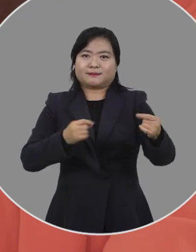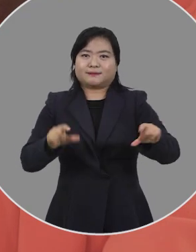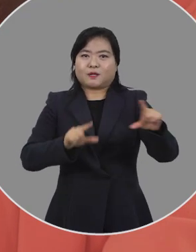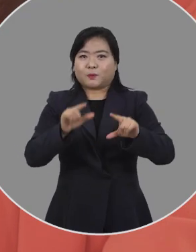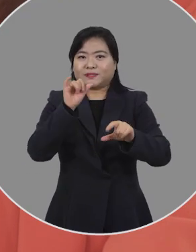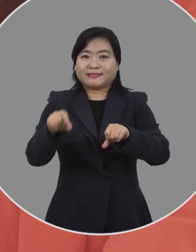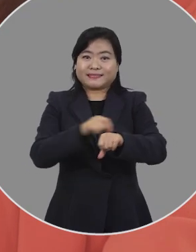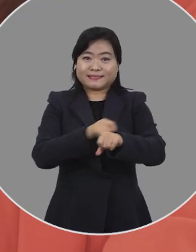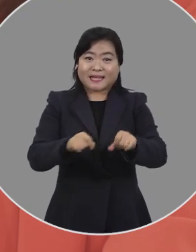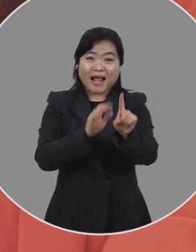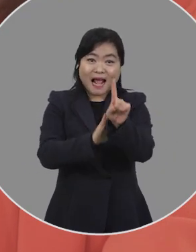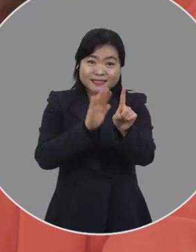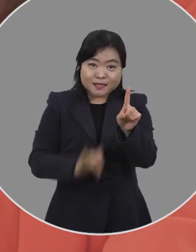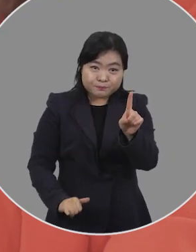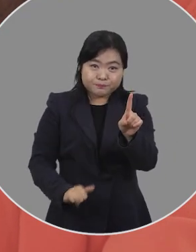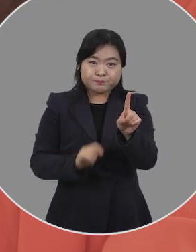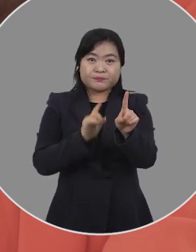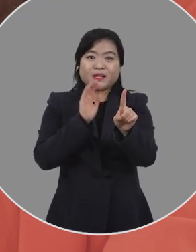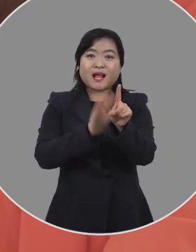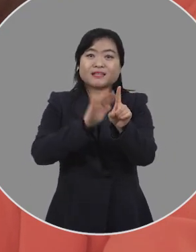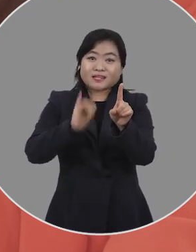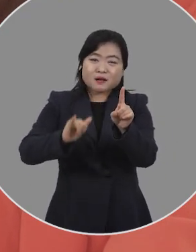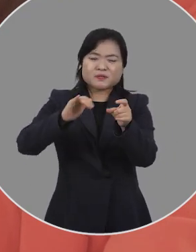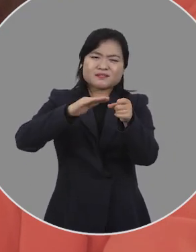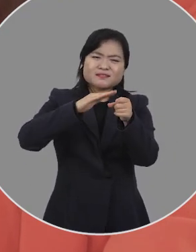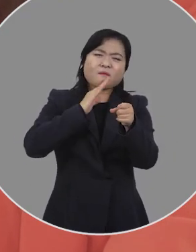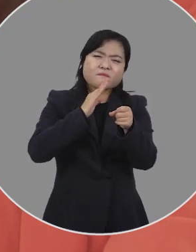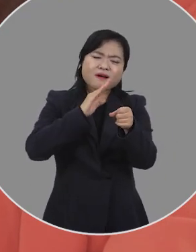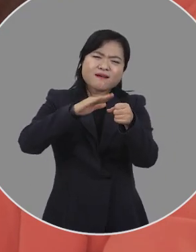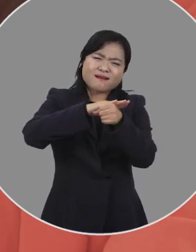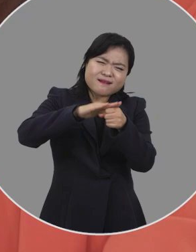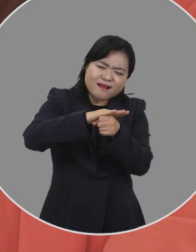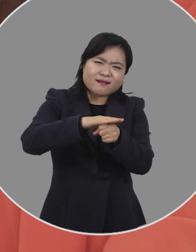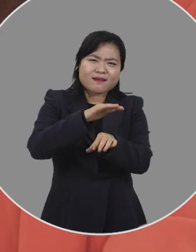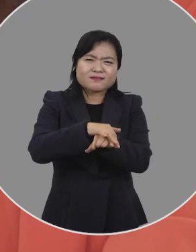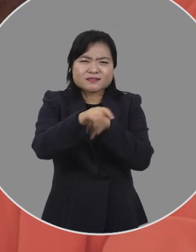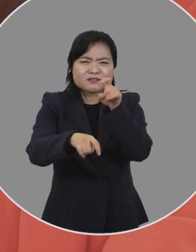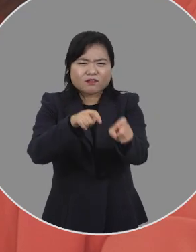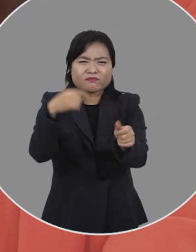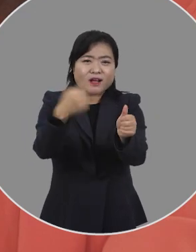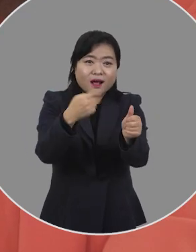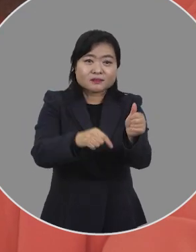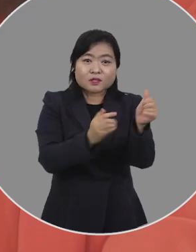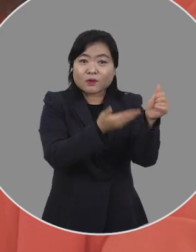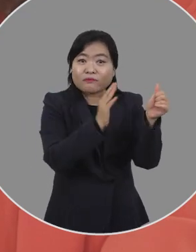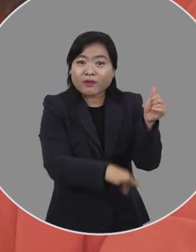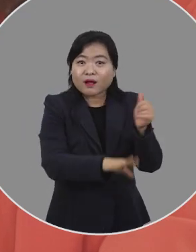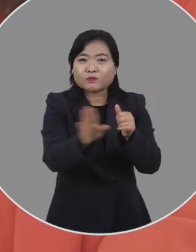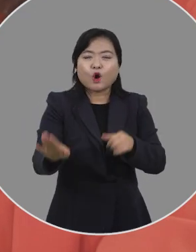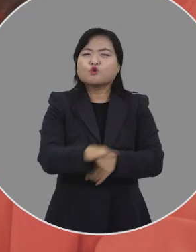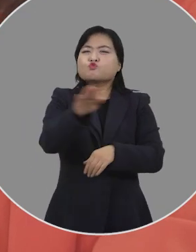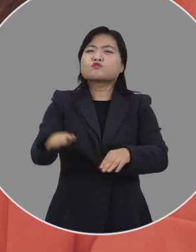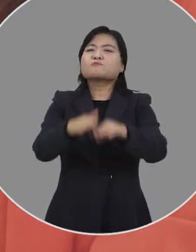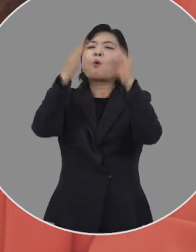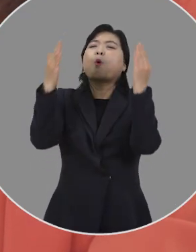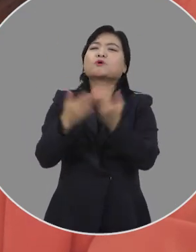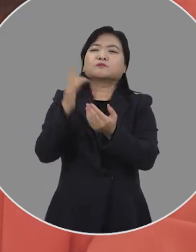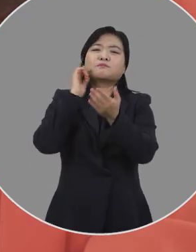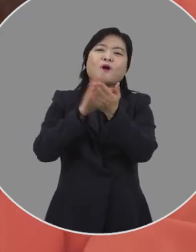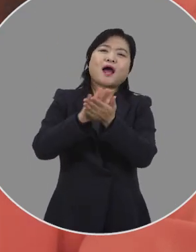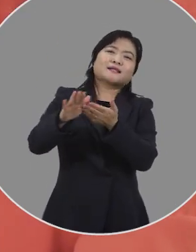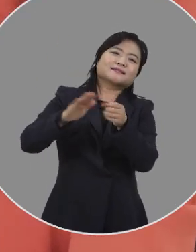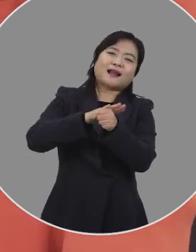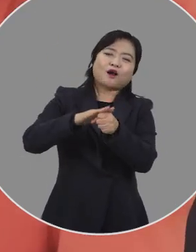같이 살고 있는 특정한 그 사람을 사랑하도록 가르쳐야 되는데 네. 우리는 우리 모두 평화를 사랑하고 이제